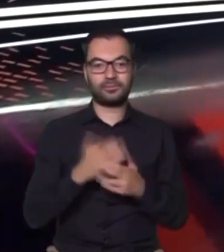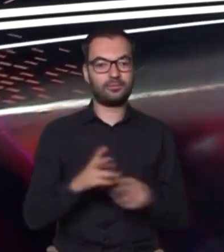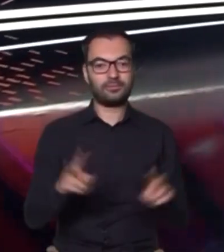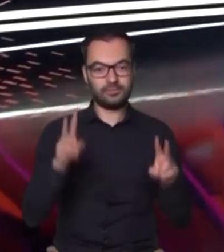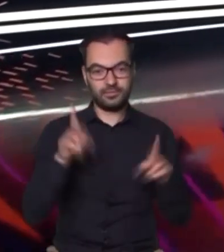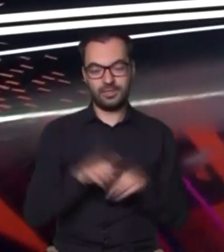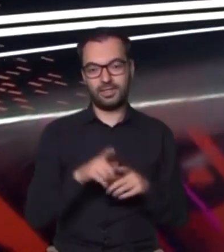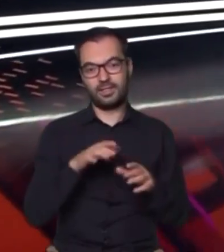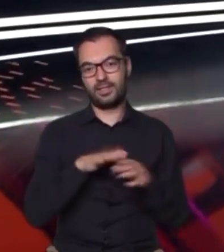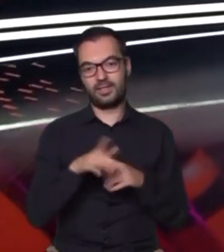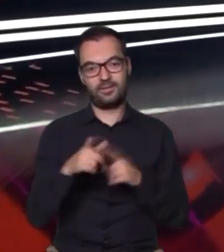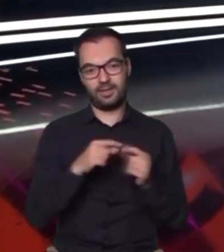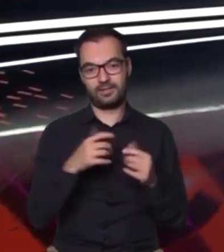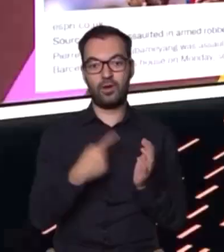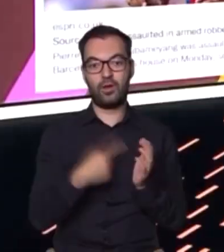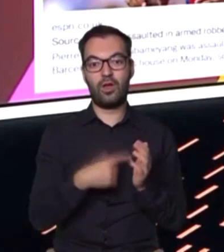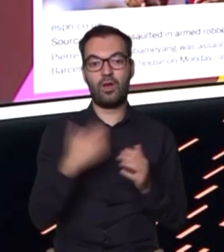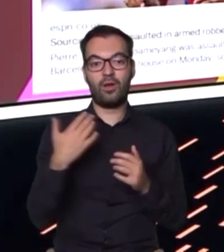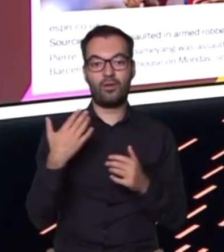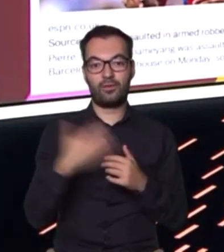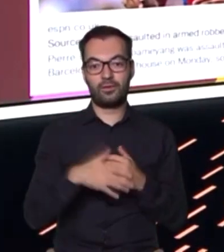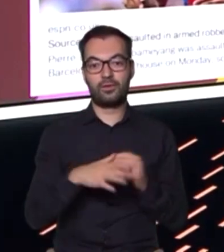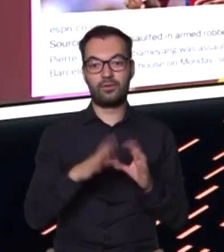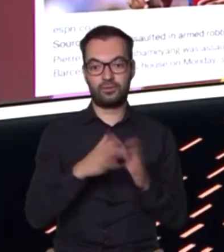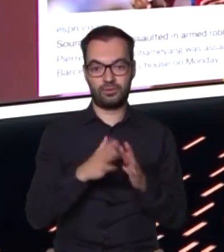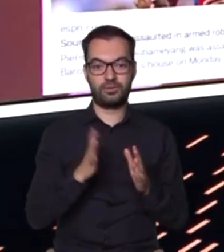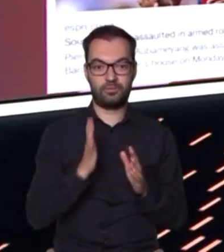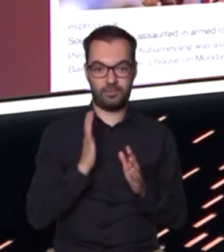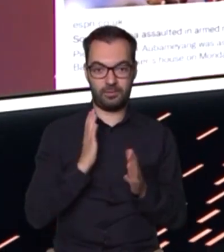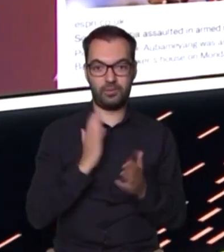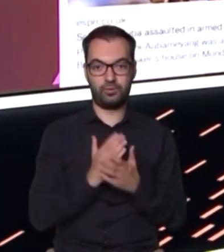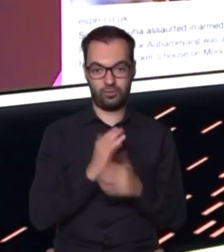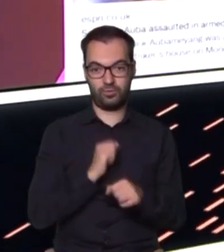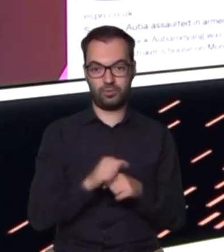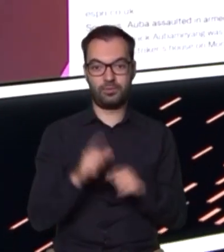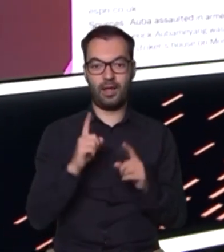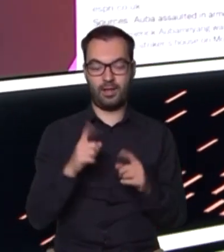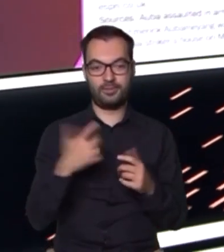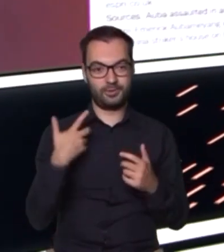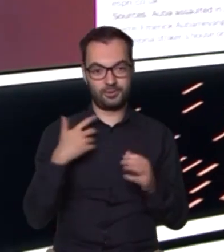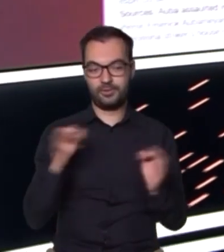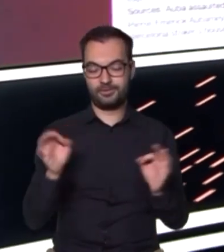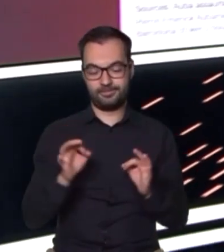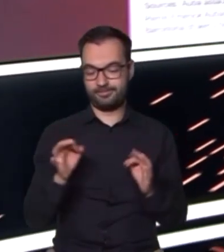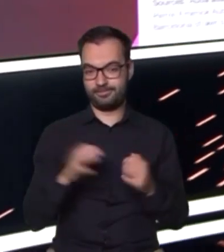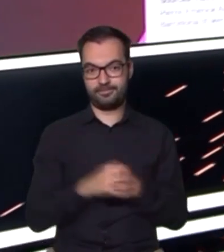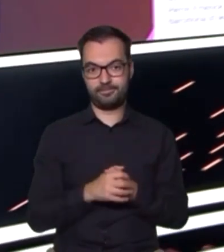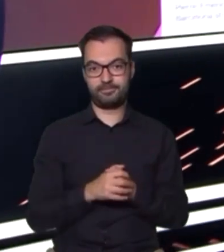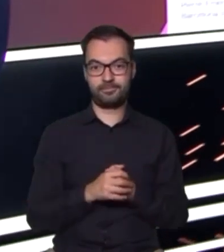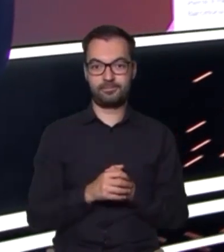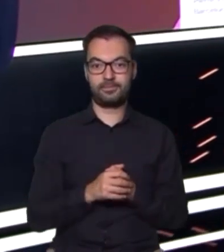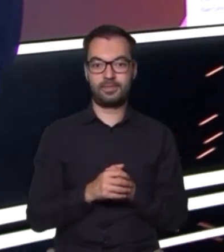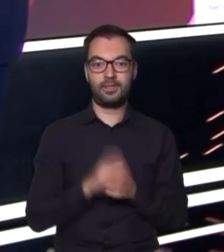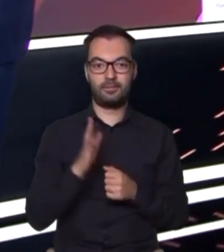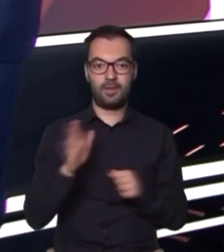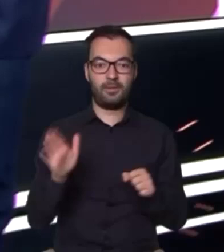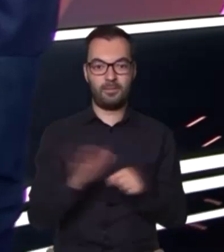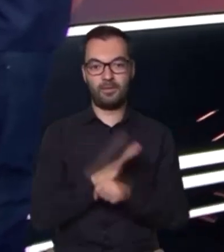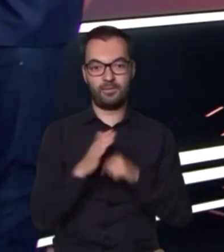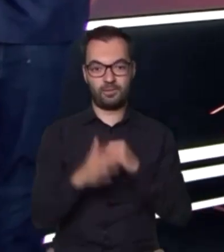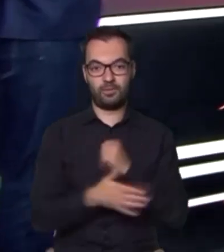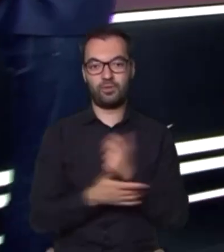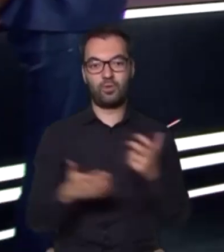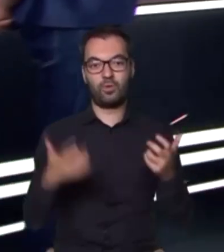również legendy klubowe. To tweet Carlesa Puyol. Oczywiście wszyscy są już teraz bezpieczni, ale przeżyli chwilę grozy, ale mają pełne wsparcie